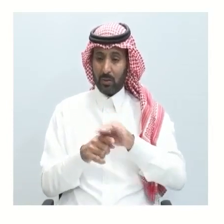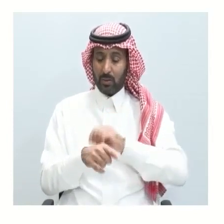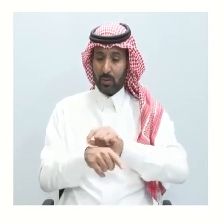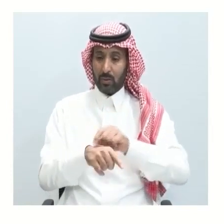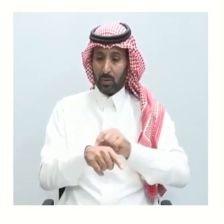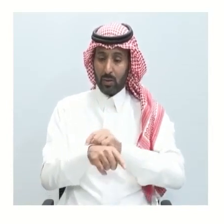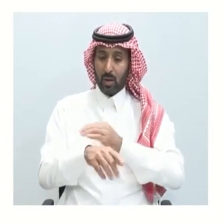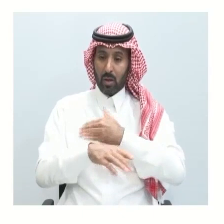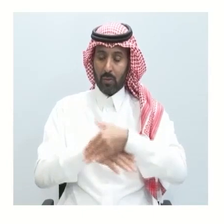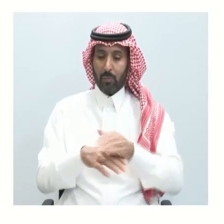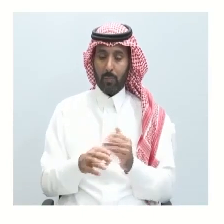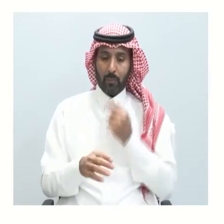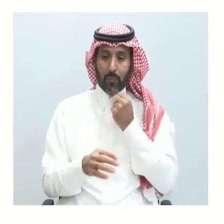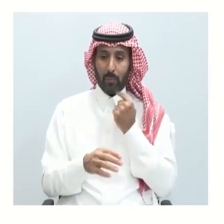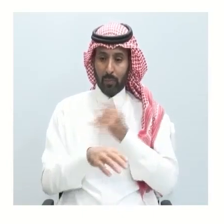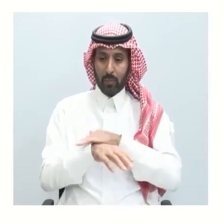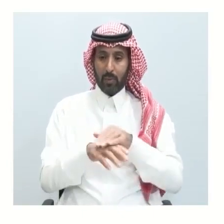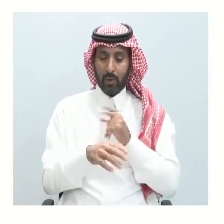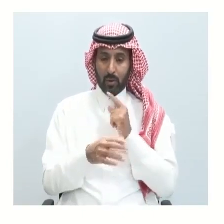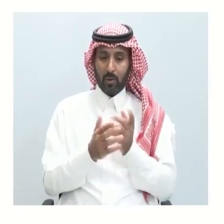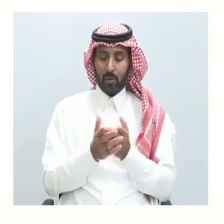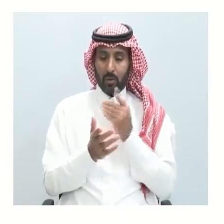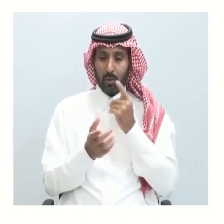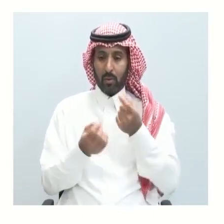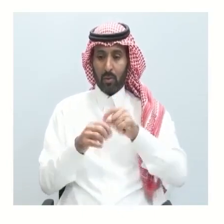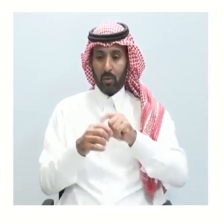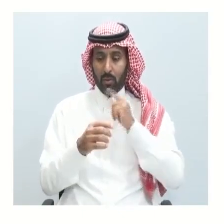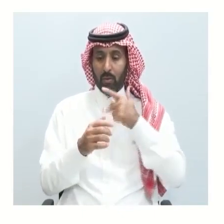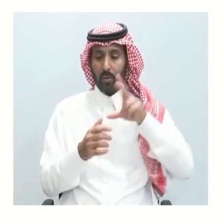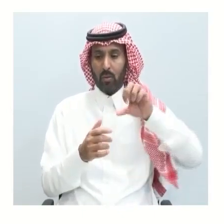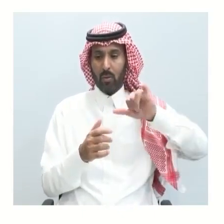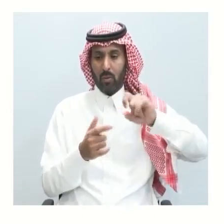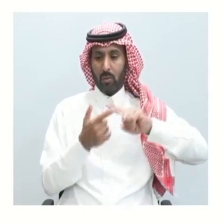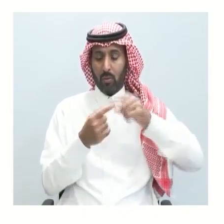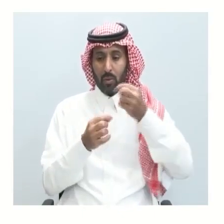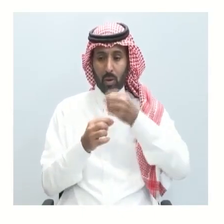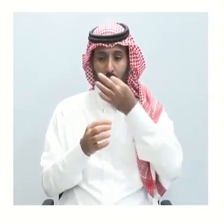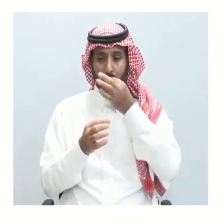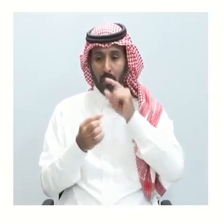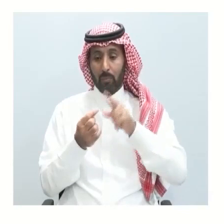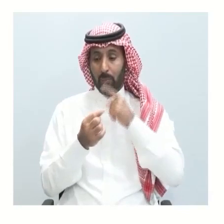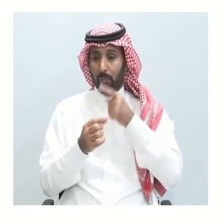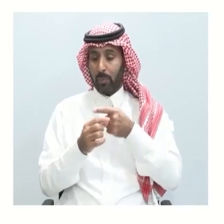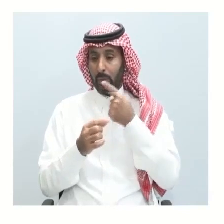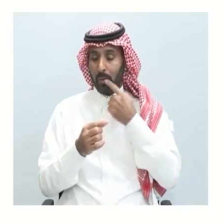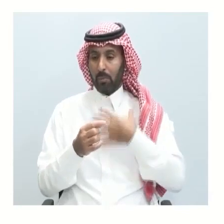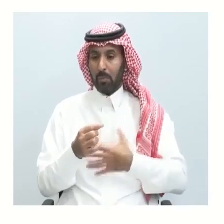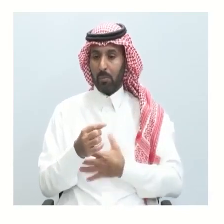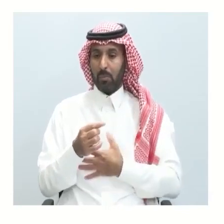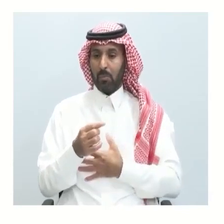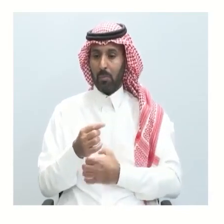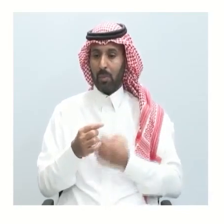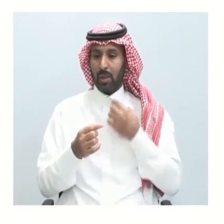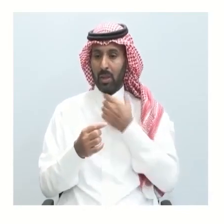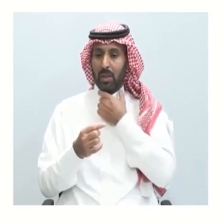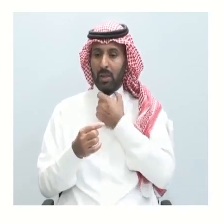كمطهر خارجي. أيضا تدخل بعض المركبات مثل يوديد البوتاسيوم في الأدوية التي تعالج مثلا تضخم